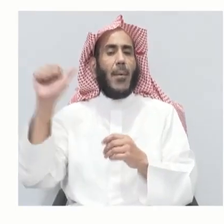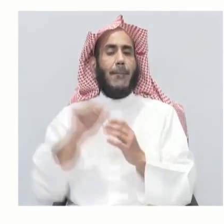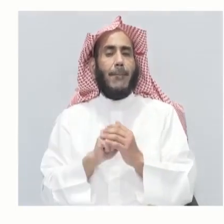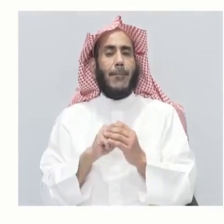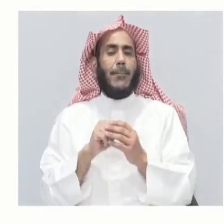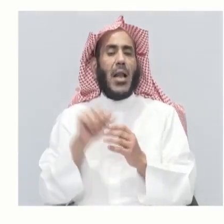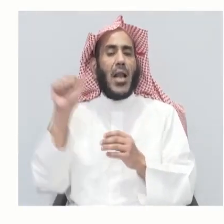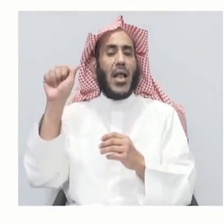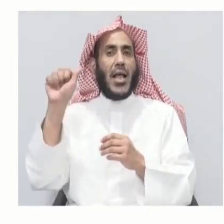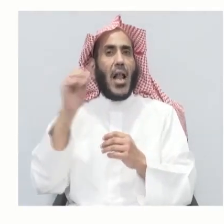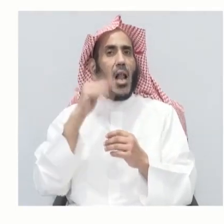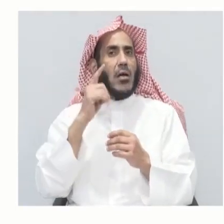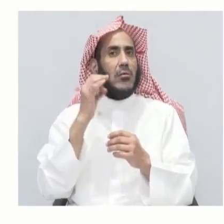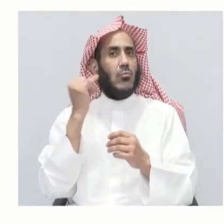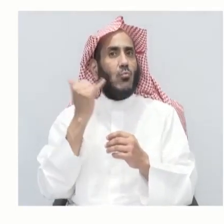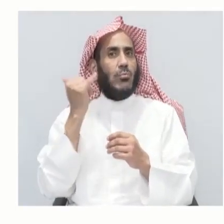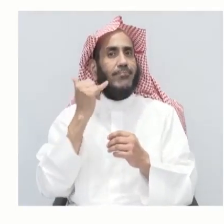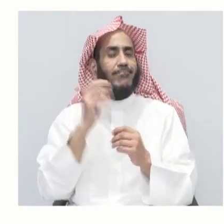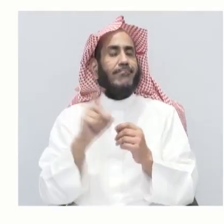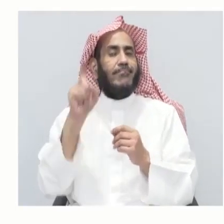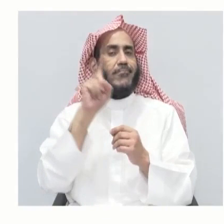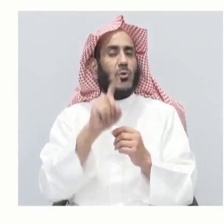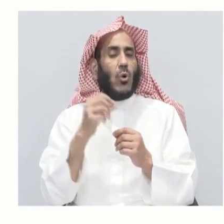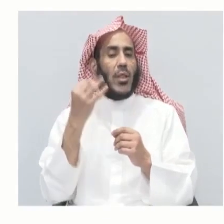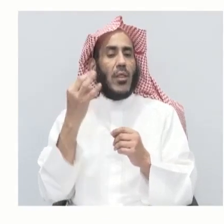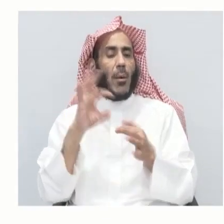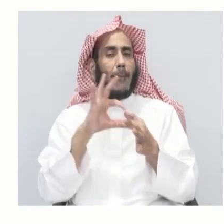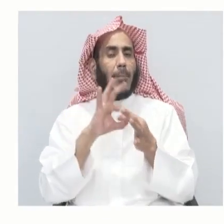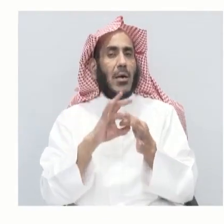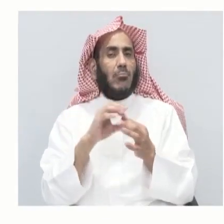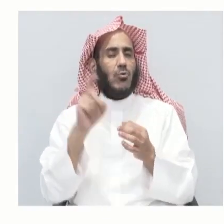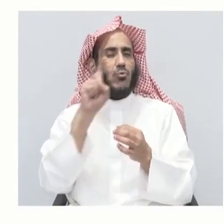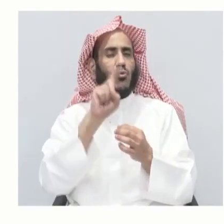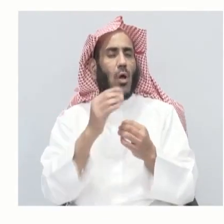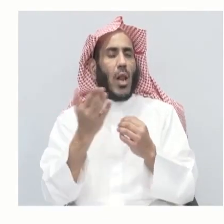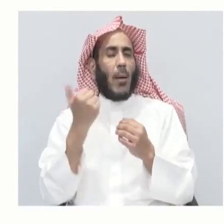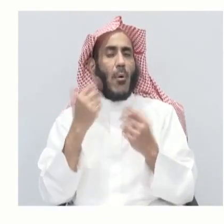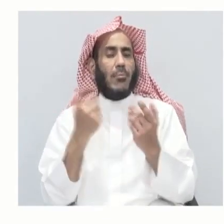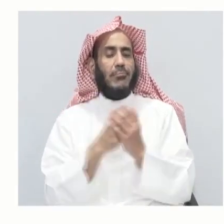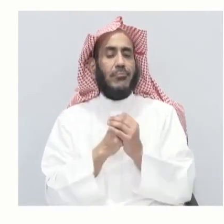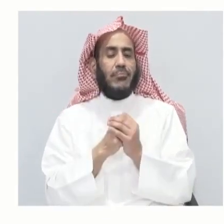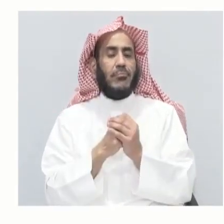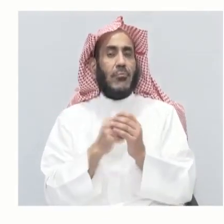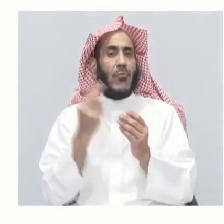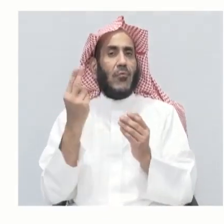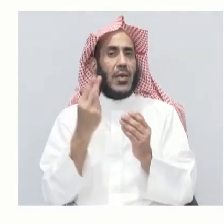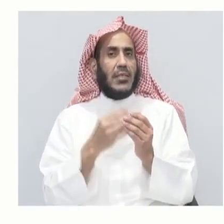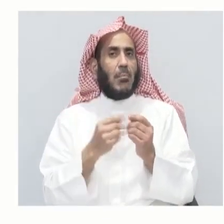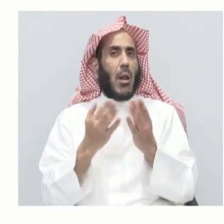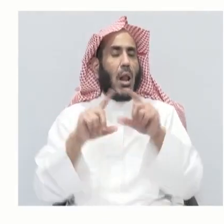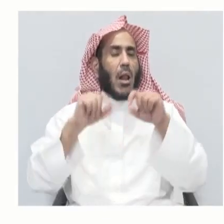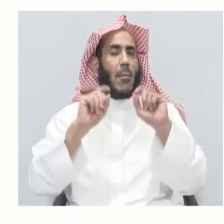اريد الاي لا تنسى ان سؤال ثلاثه مربوط بالسؤال الذي قبله ماذا يقول يقول في الرسم البياني